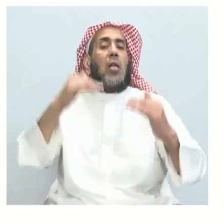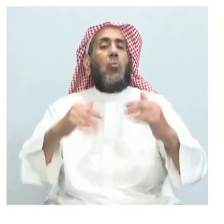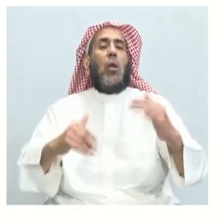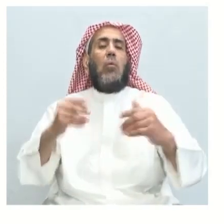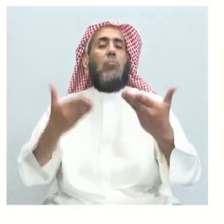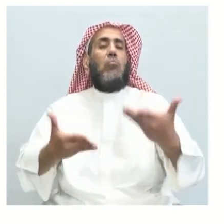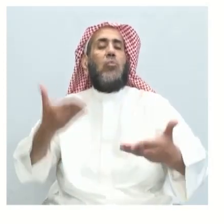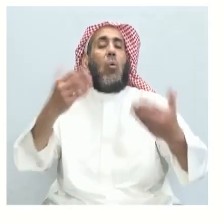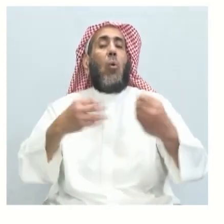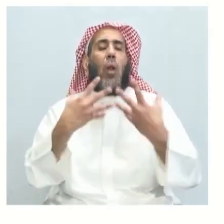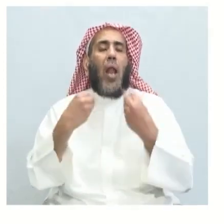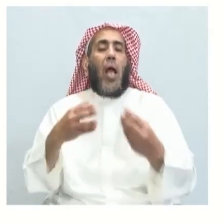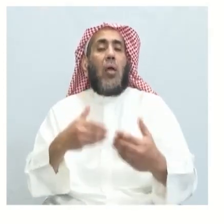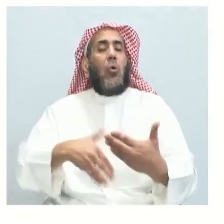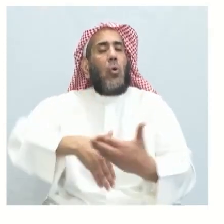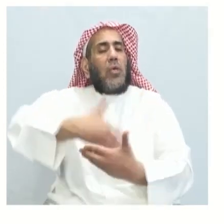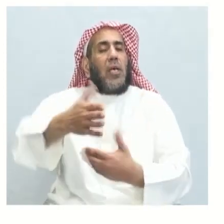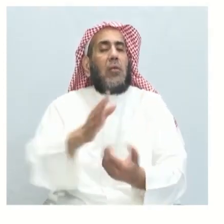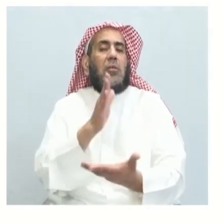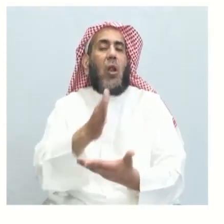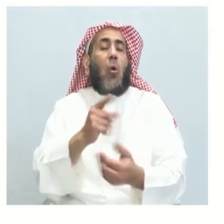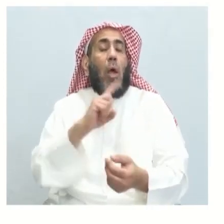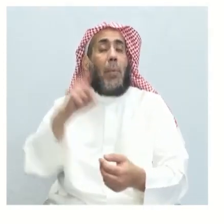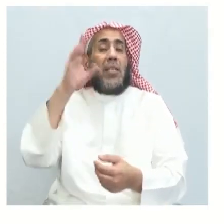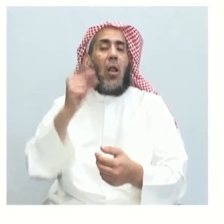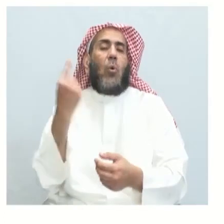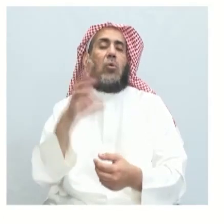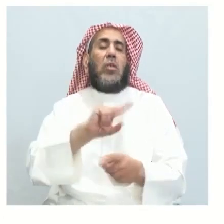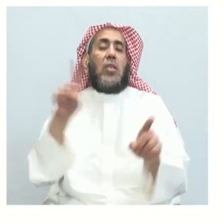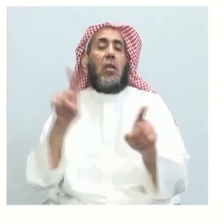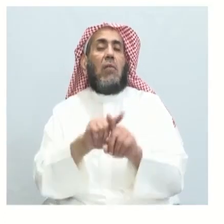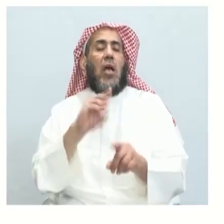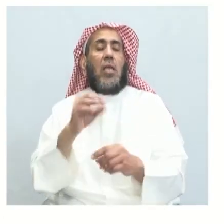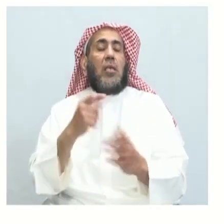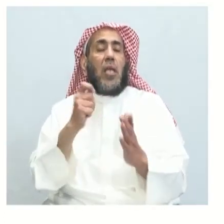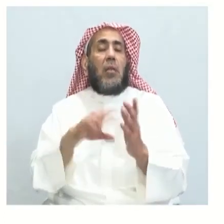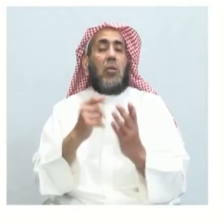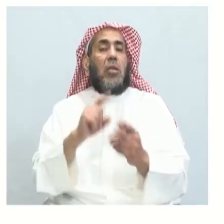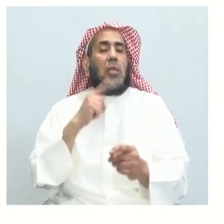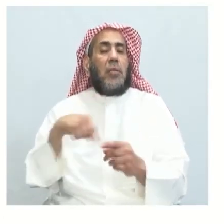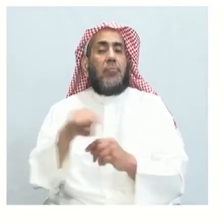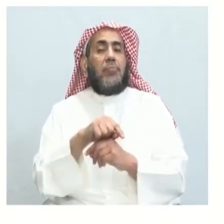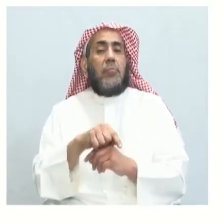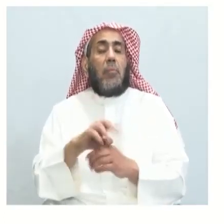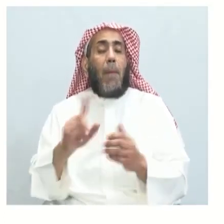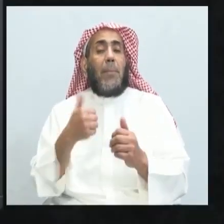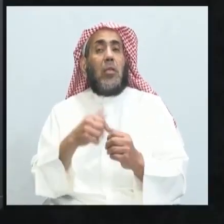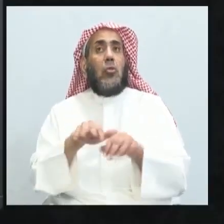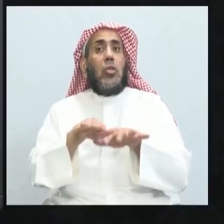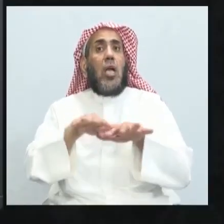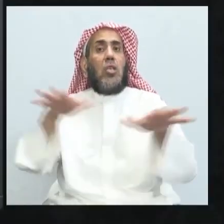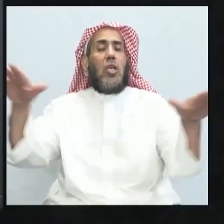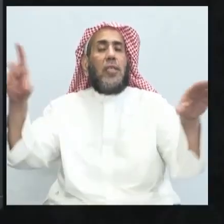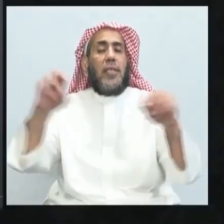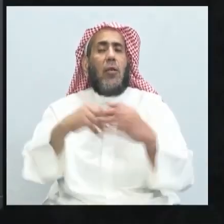المساواه والدعوه الى الخير والدعوه الى الصلاح والدعوه الى الى عباده الله وحده لا شريك له وهذه هي تعاليم الدين لذلك تجد ان لما بدا انتشر الدين